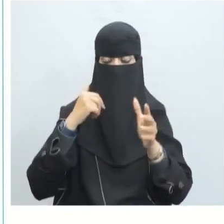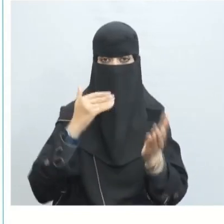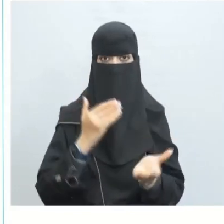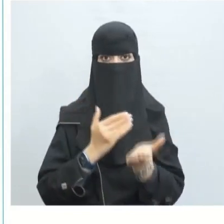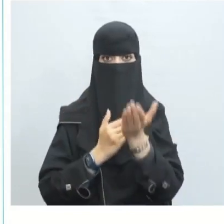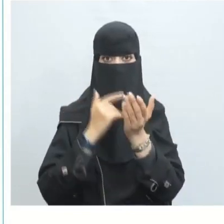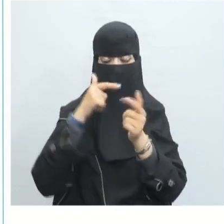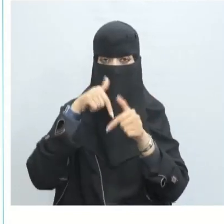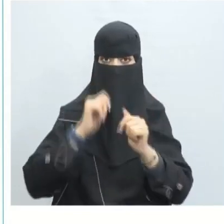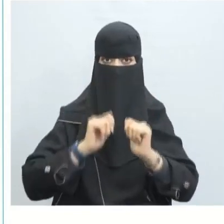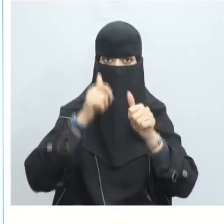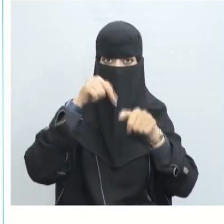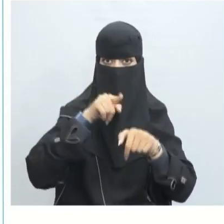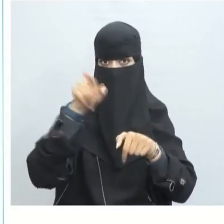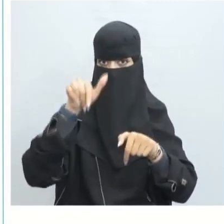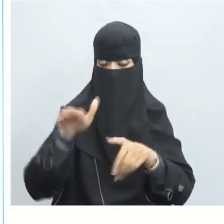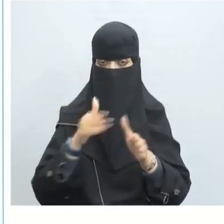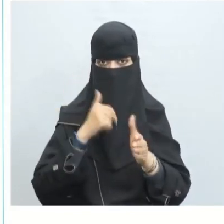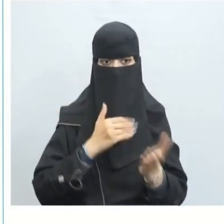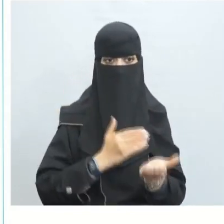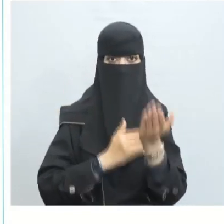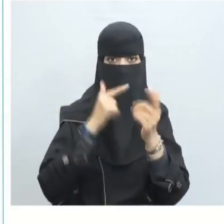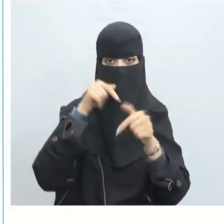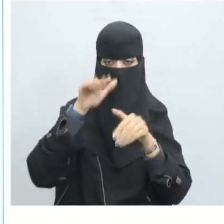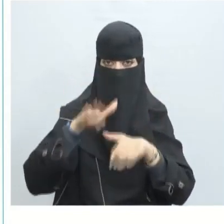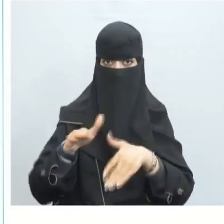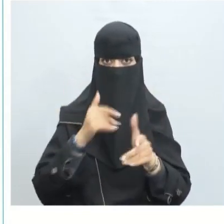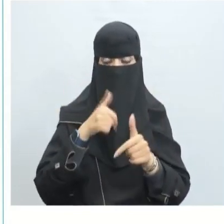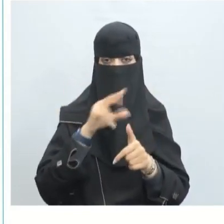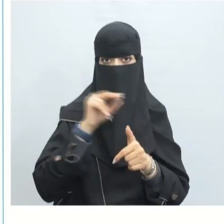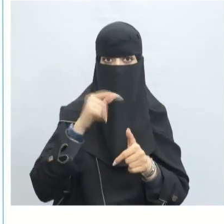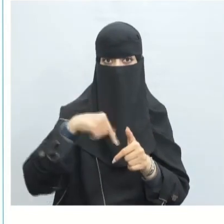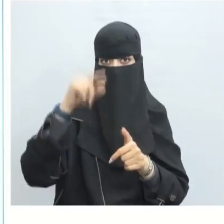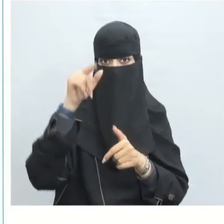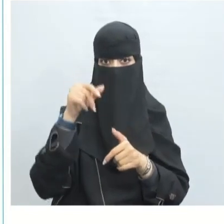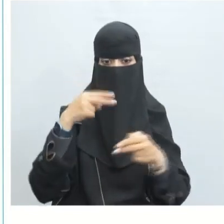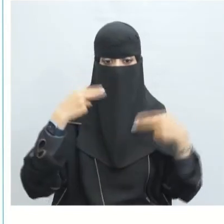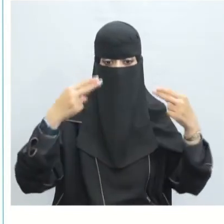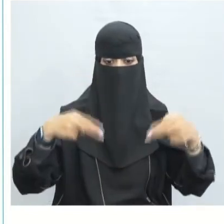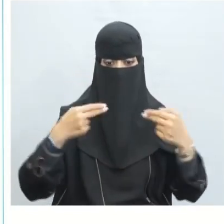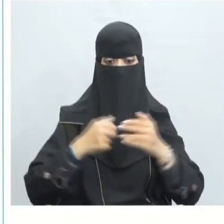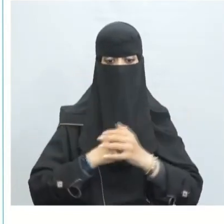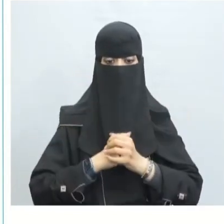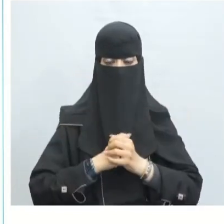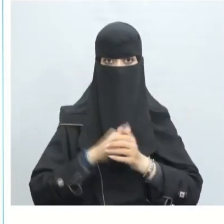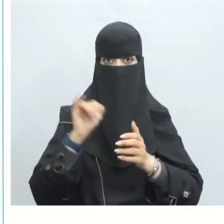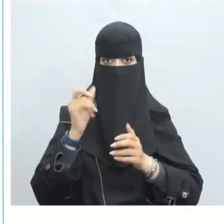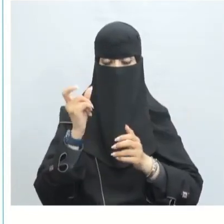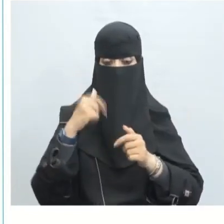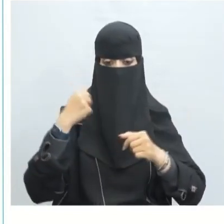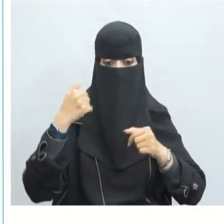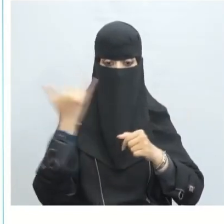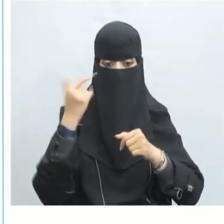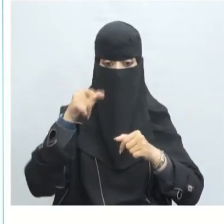ونكون جاهزين لهذه الطلبات في مثل هذه الفعاليه من المهم